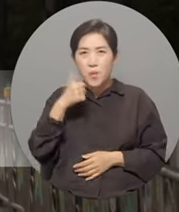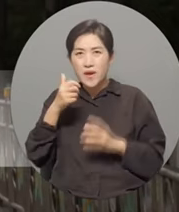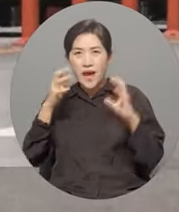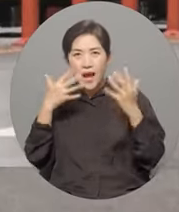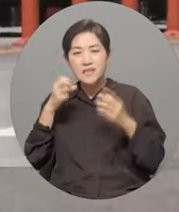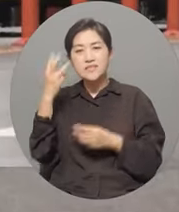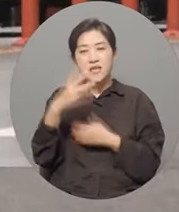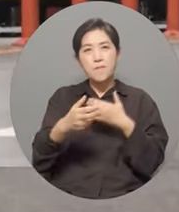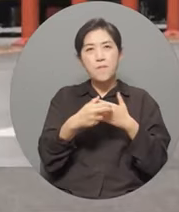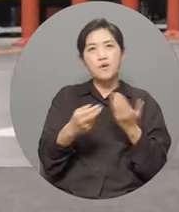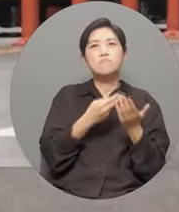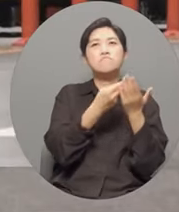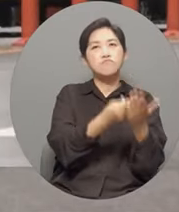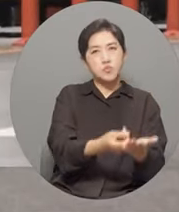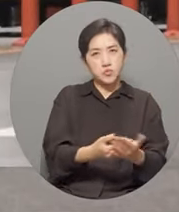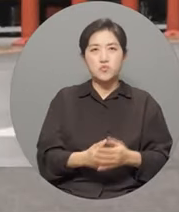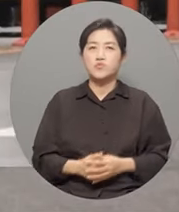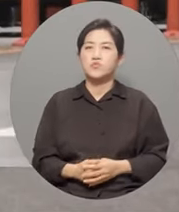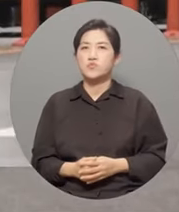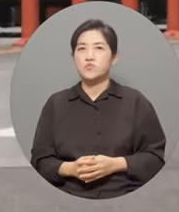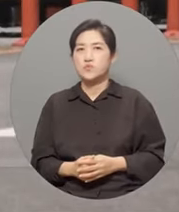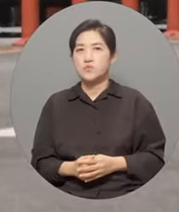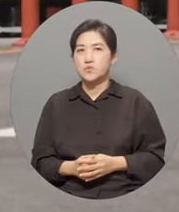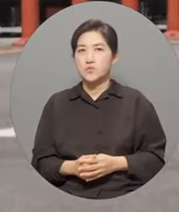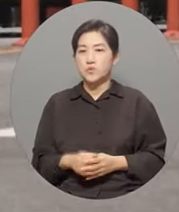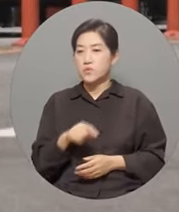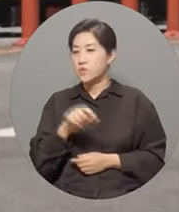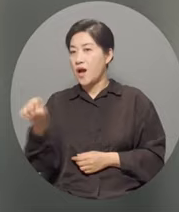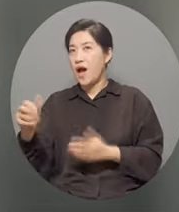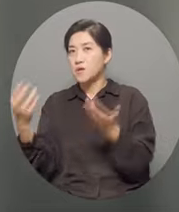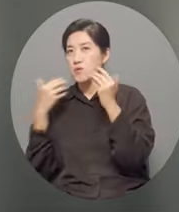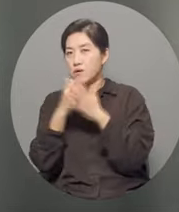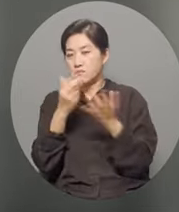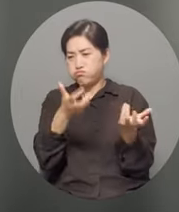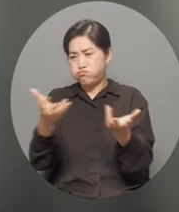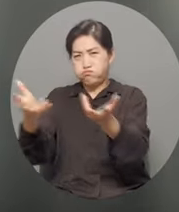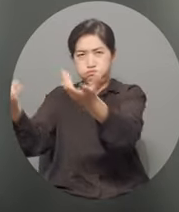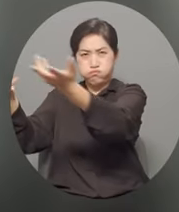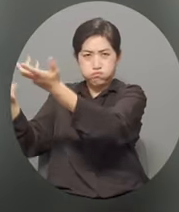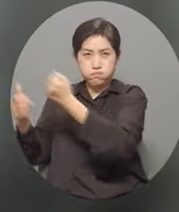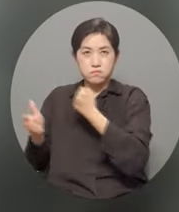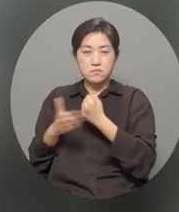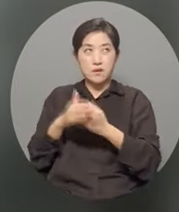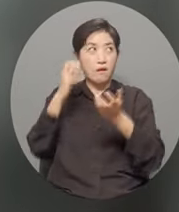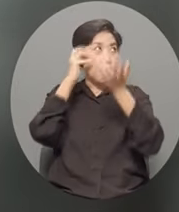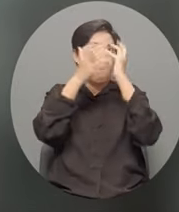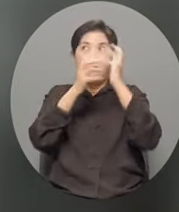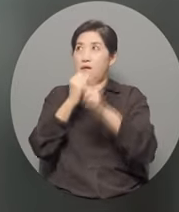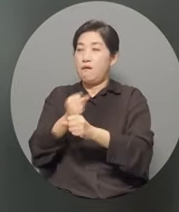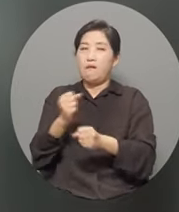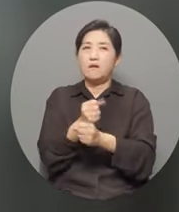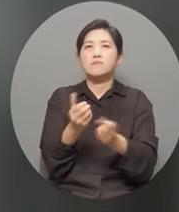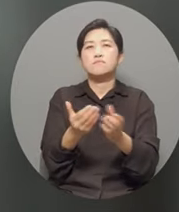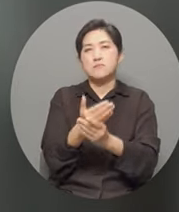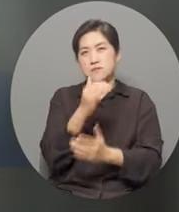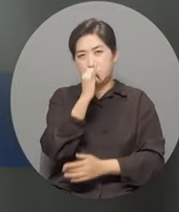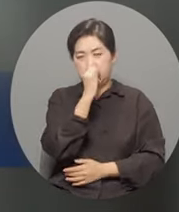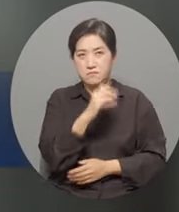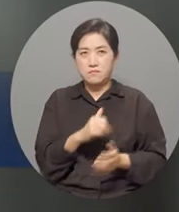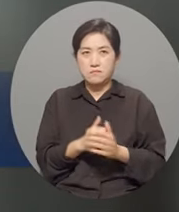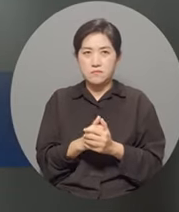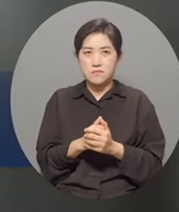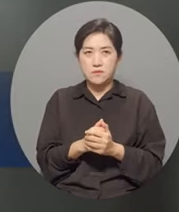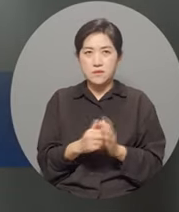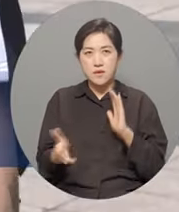3명이 병원으로 이송됐습니다. 또 인근 학교들에까지 연기가 퍼지면서 혼란이 빚어지기도 했습니다. 급식